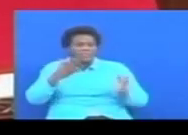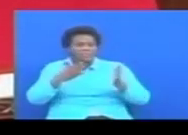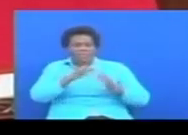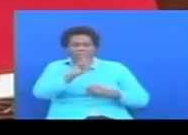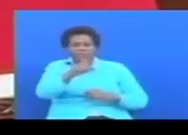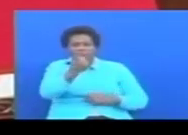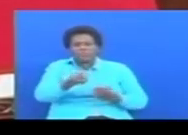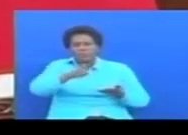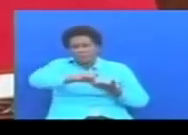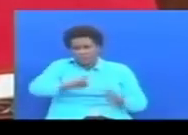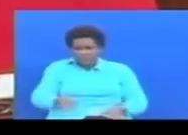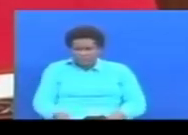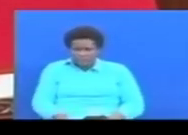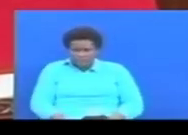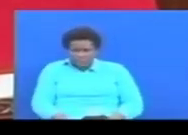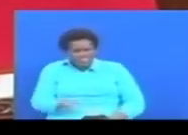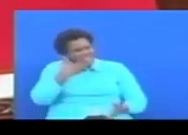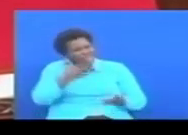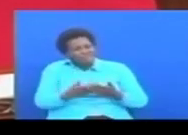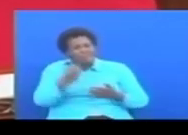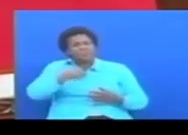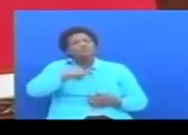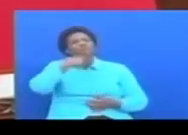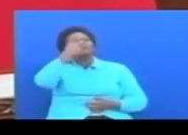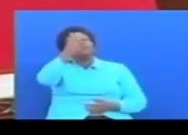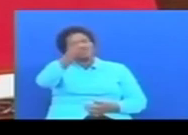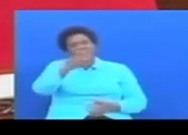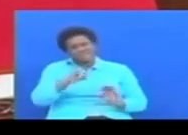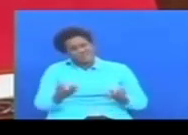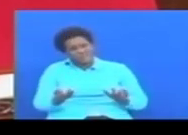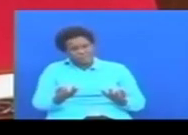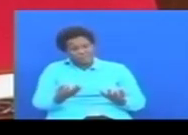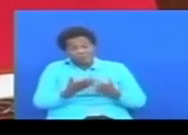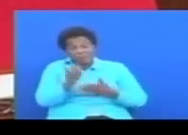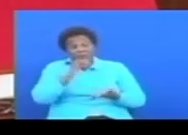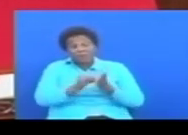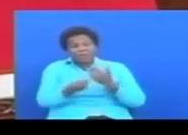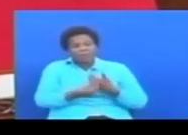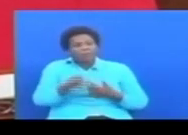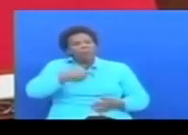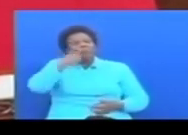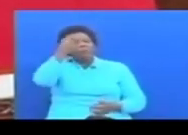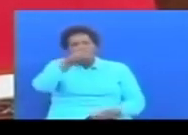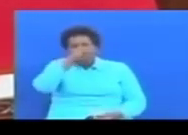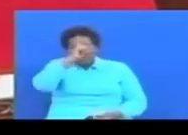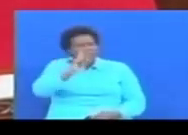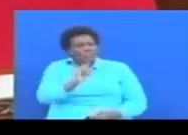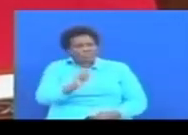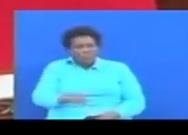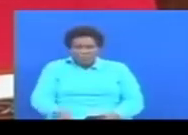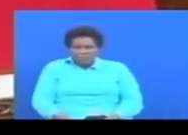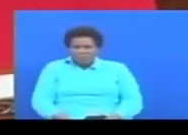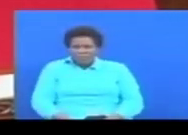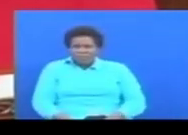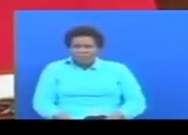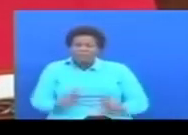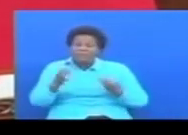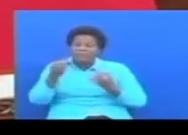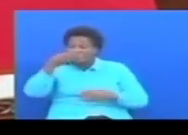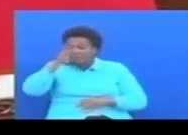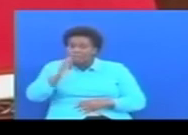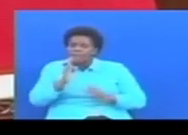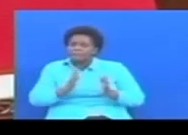kuwa wanyama kama twiga huwa wanaweza kachangamana na wanyama hawa ambao wametajwa pundamilia na swara, je, serikali ina